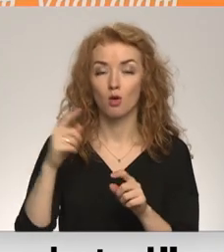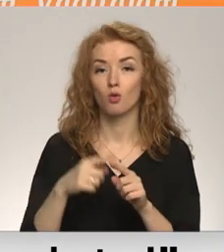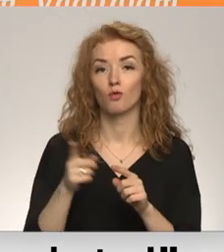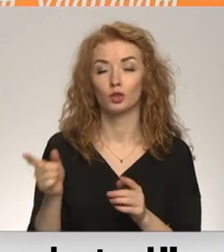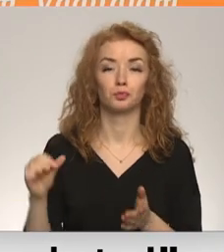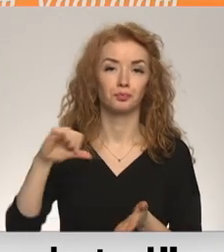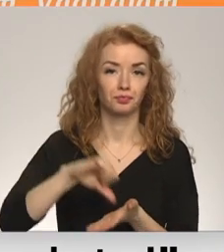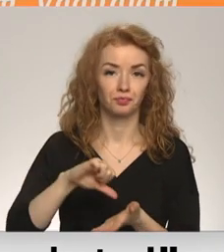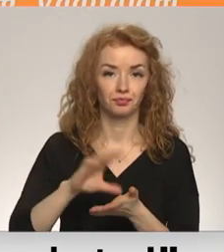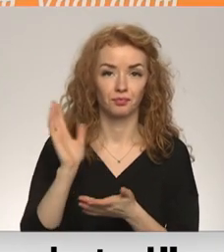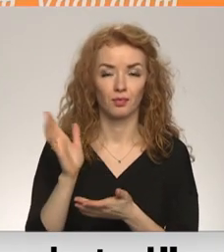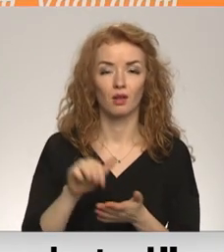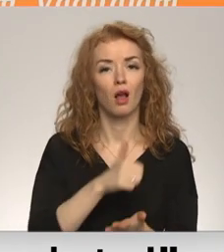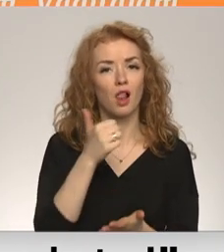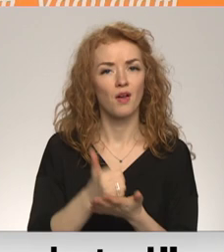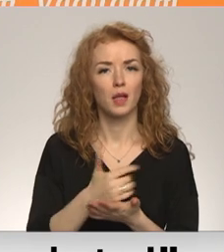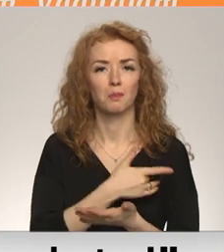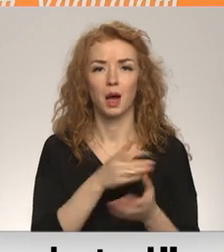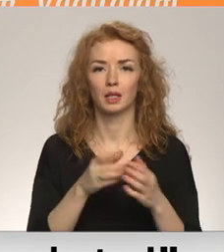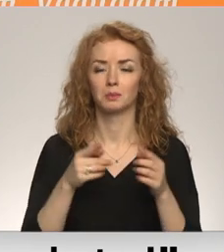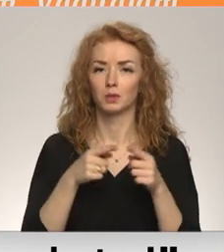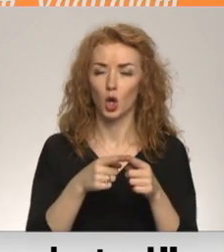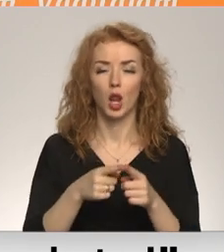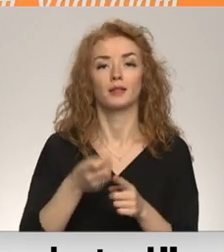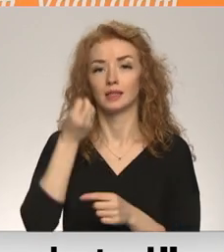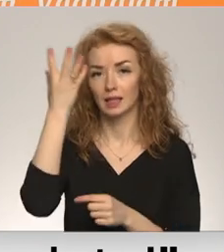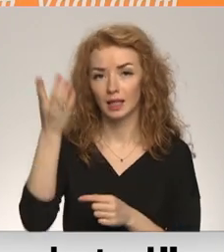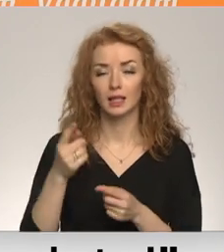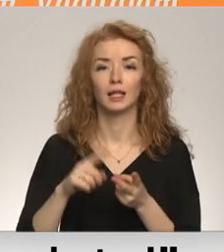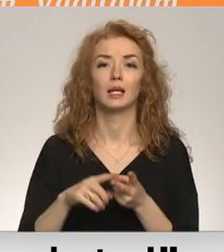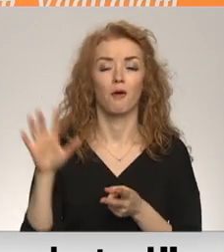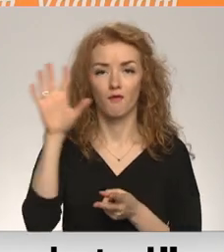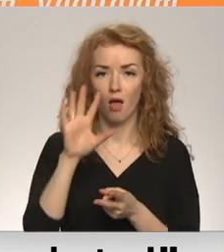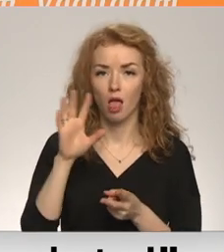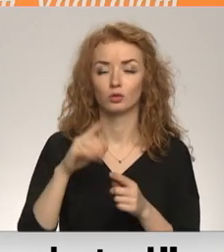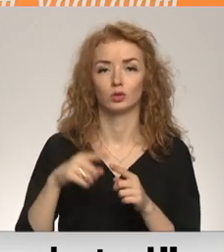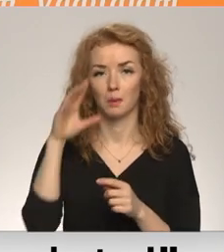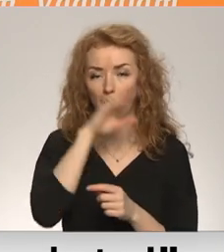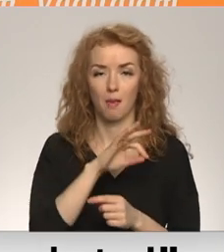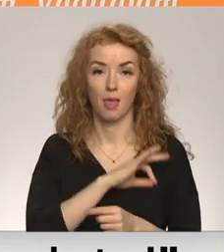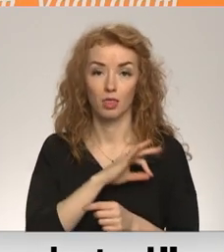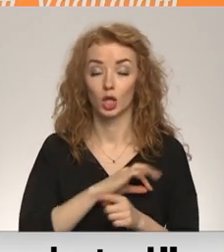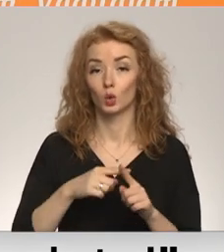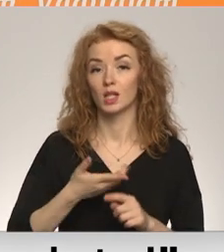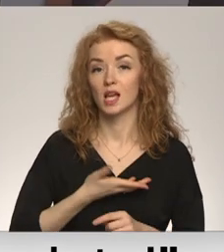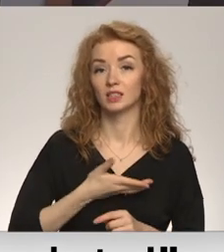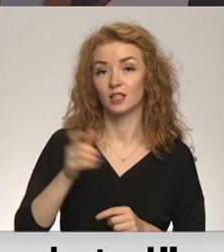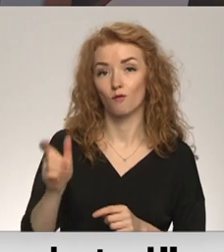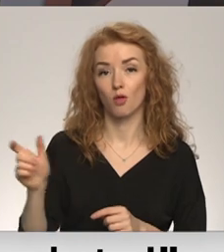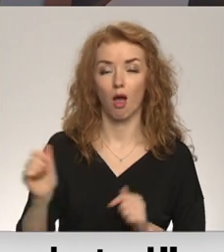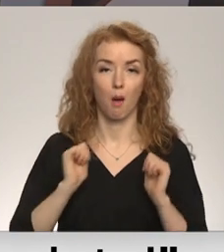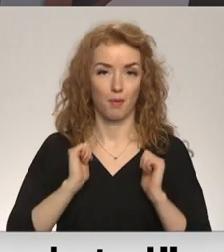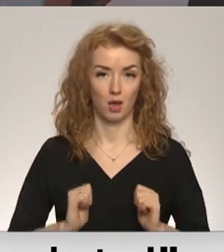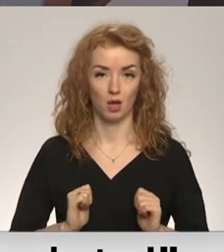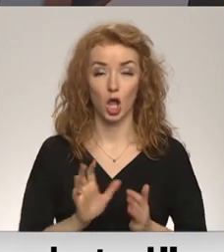kā galvenās partijas prioritātes, nosauca izglītību, valsts spēju pelnīt un iedzīvotāju apmierinātību. Līdzīgi kā līdz